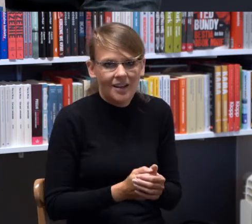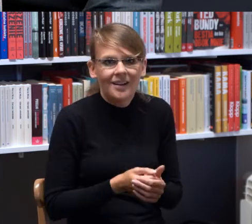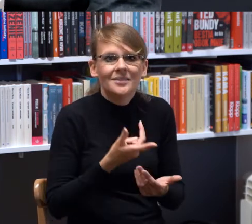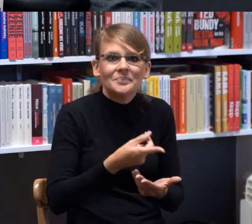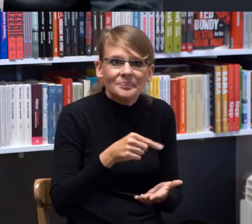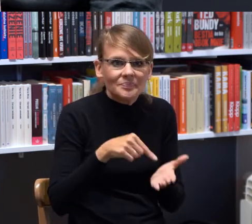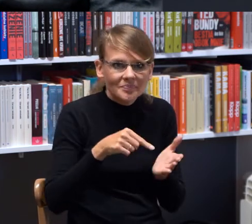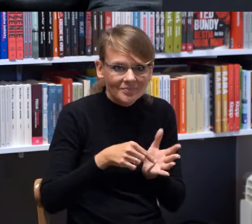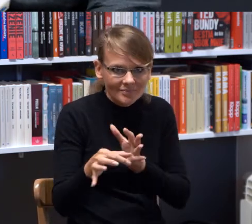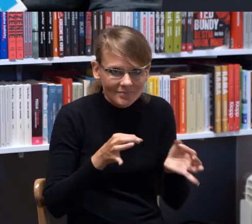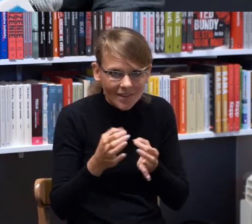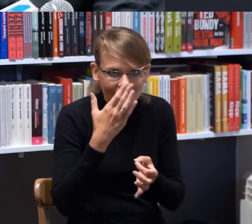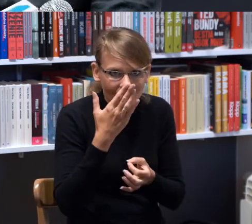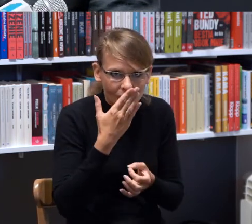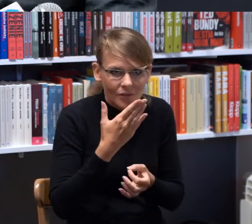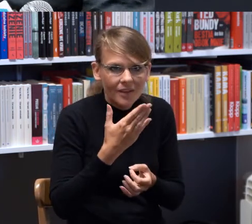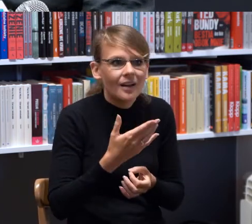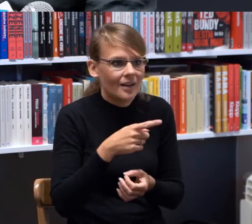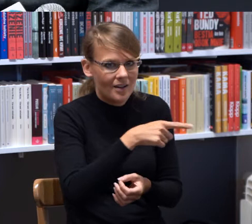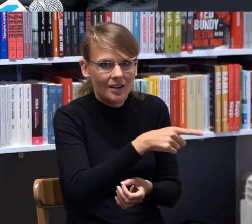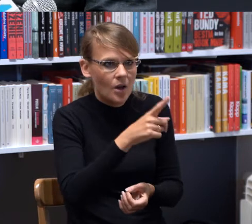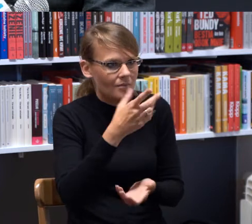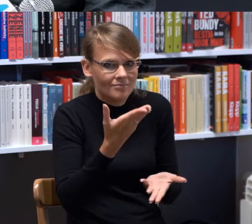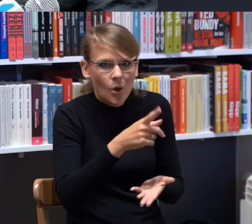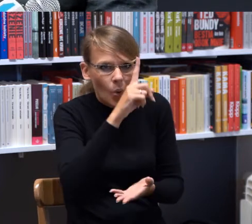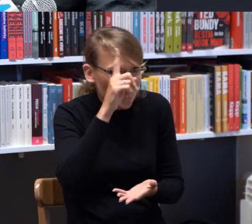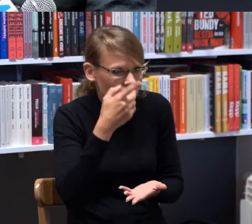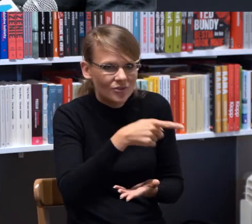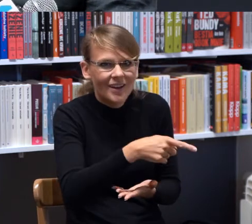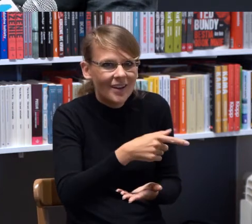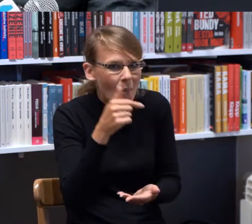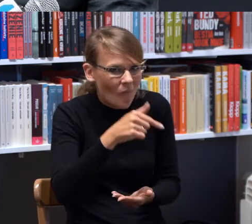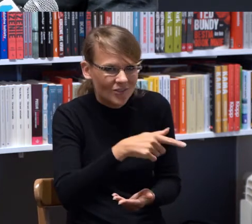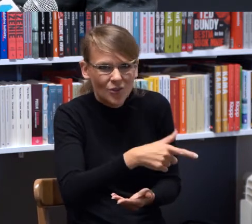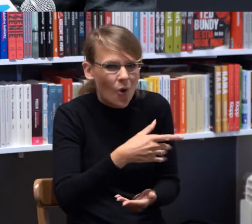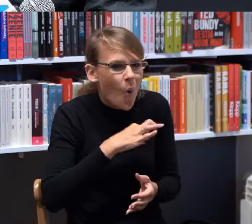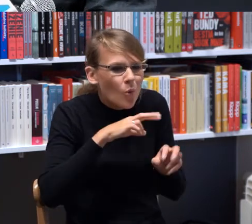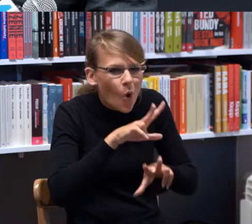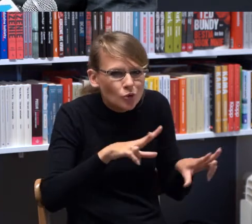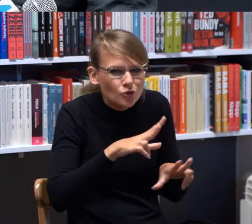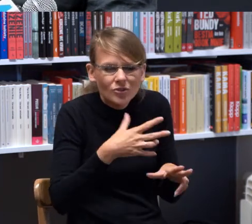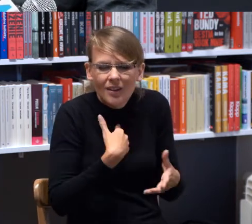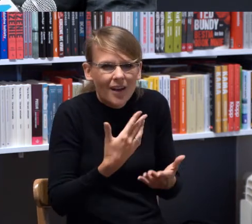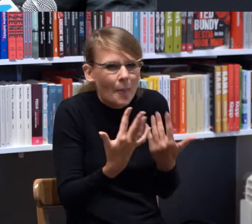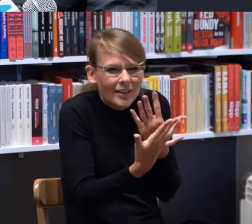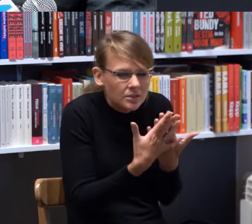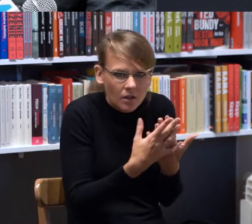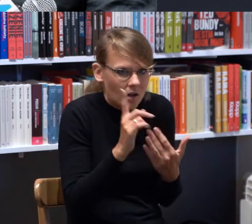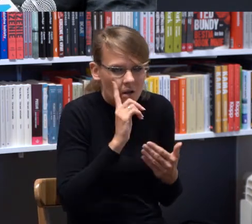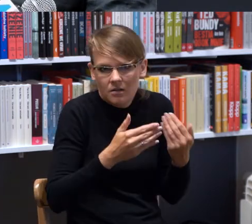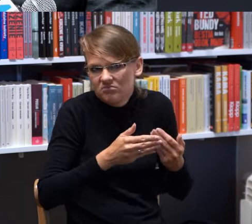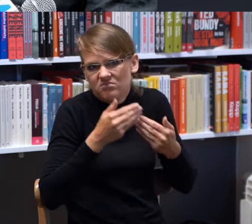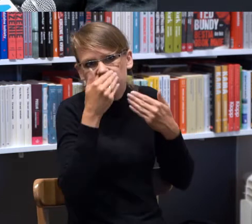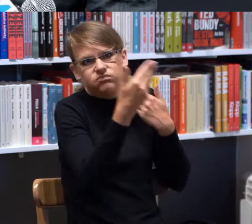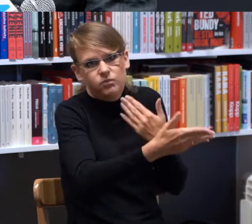tym, jak ludzie, od których oczekiwalibyśmy, że są najbliżej, są najdalej. I ja zdaję sobie sprawę z